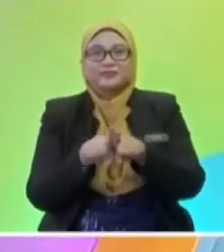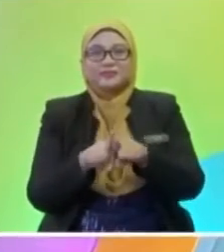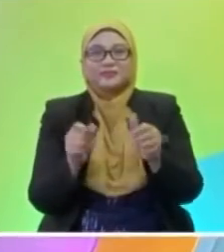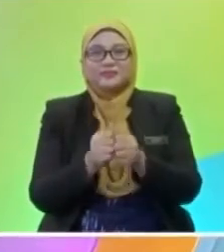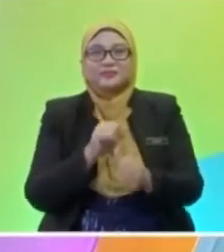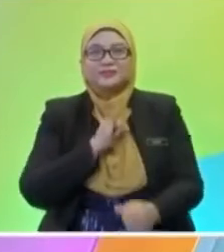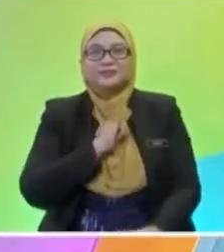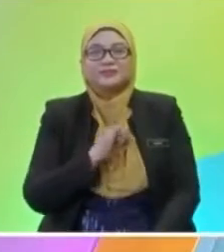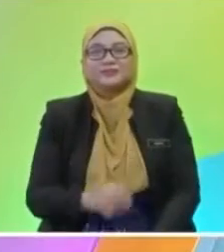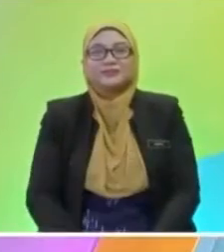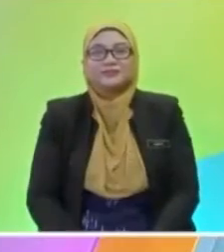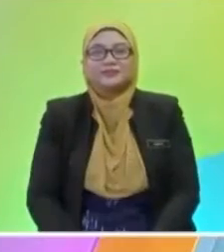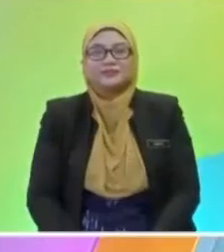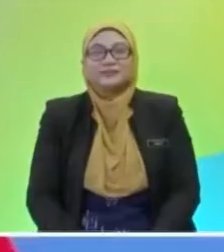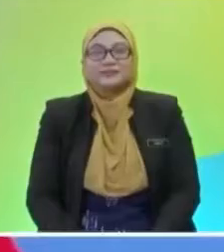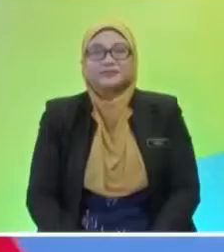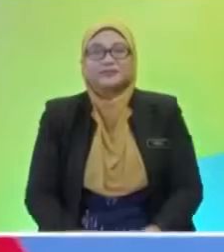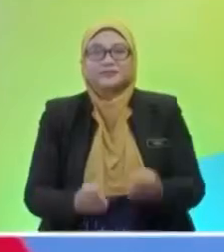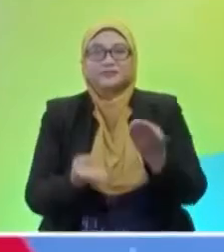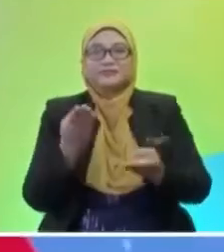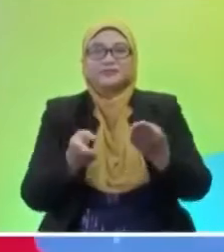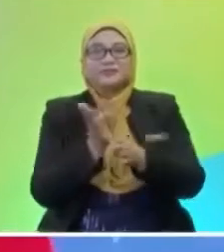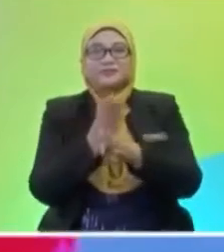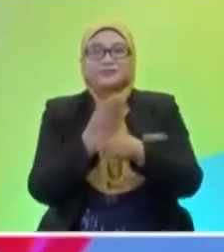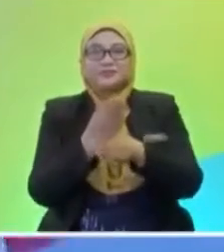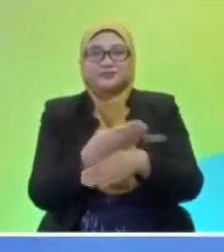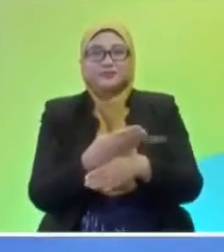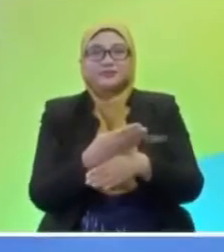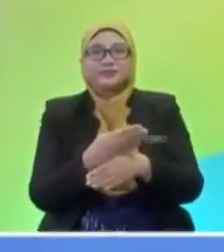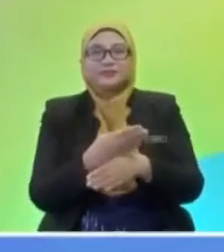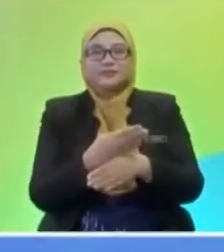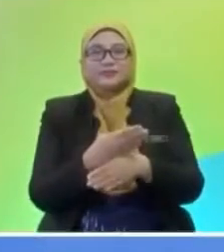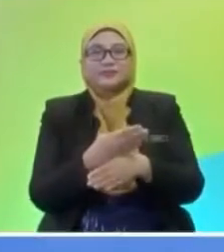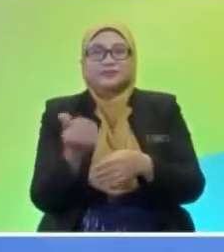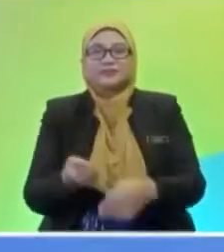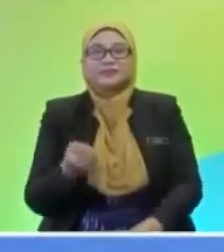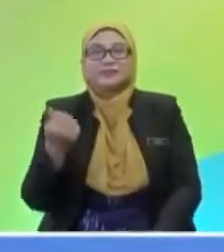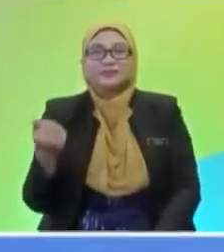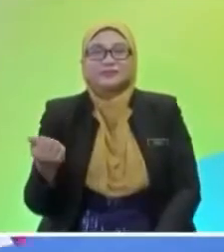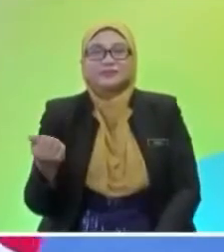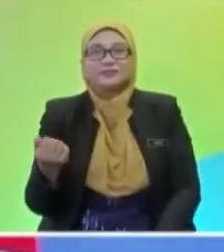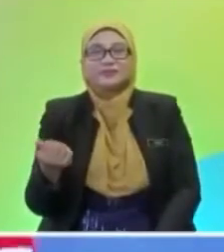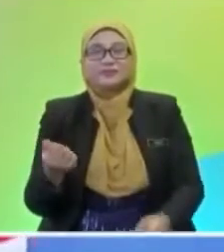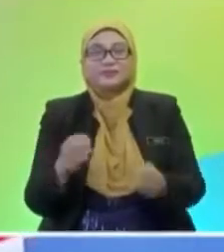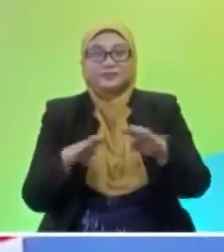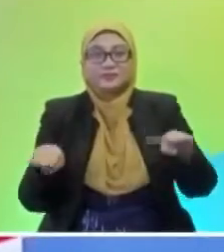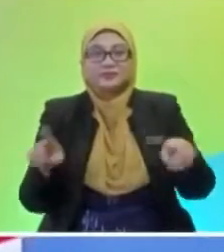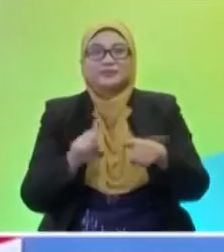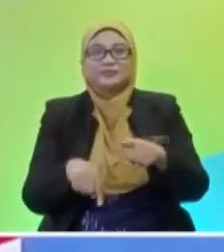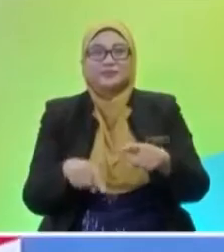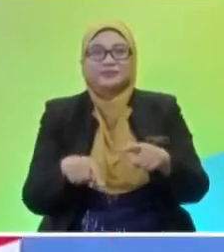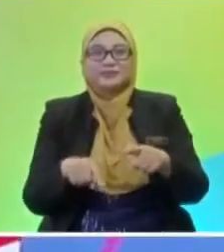kawalan jauh ni berbeza. Tetapi betul. komponennya lebih kurang samalah. Ya. Ada pemegang bateri di belakang.